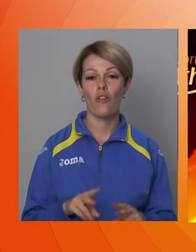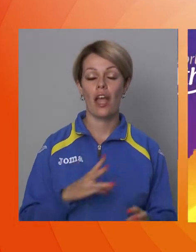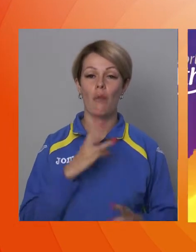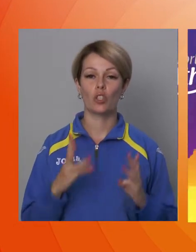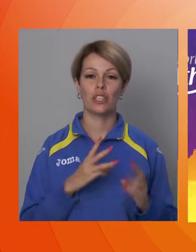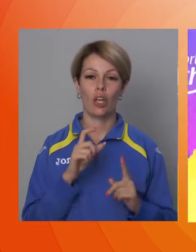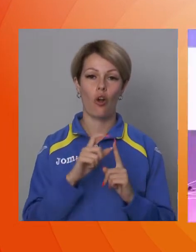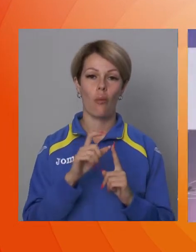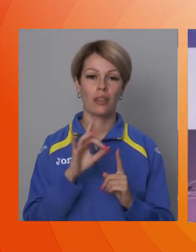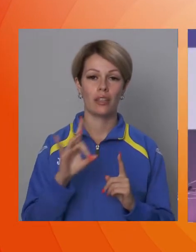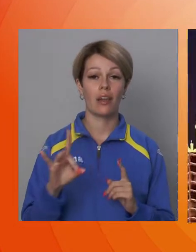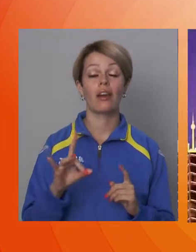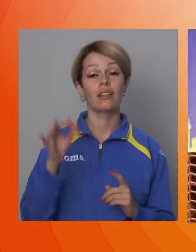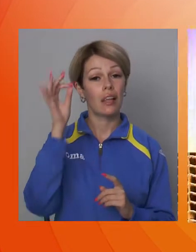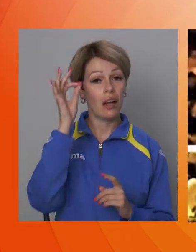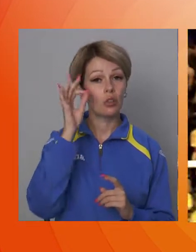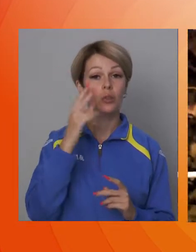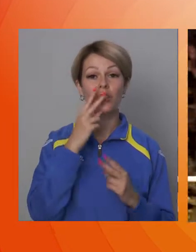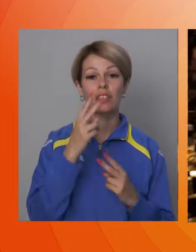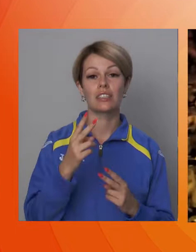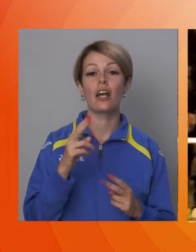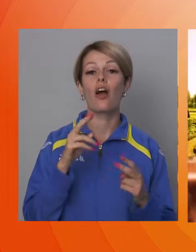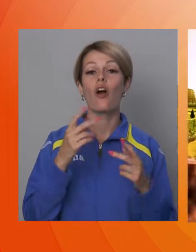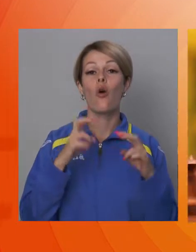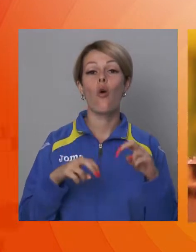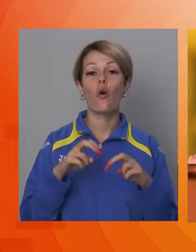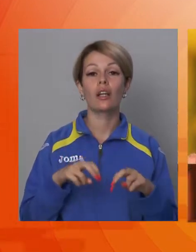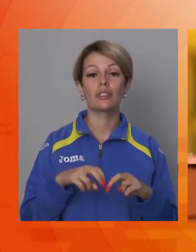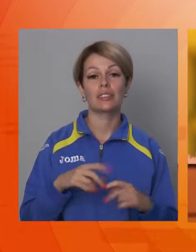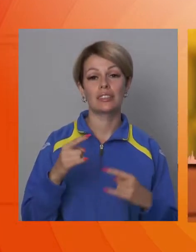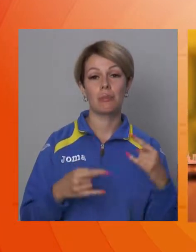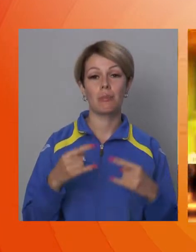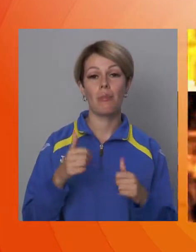фаховий емоційний коментар. Нагадуємо, дивитися огляд змагань Чемпіонату